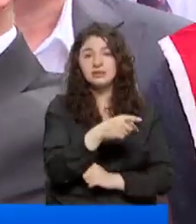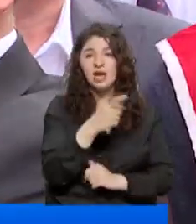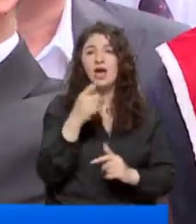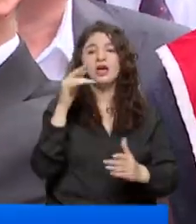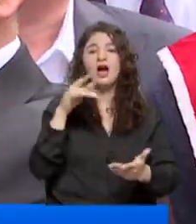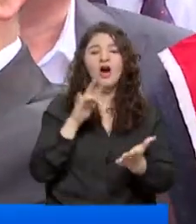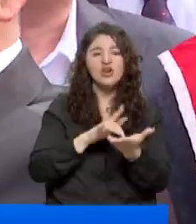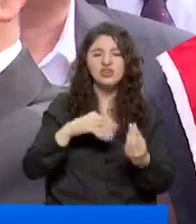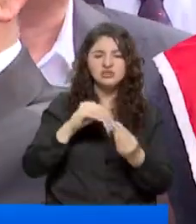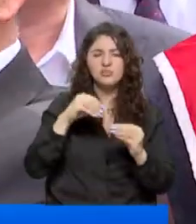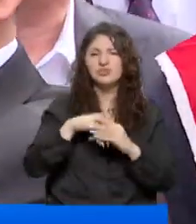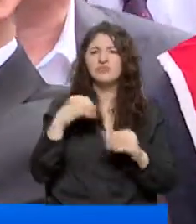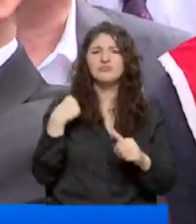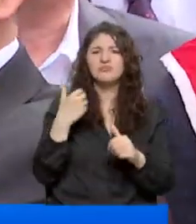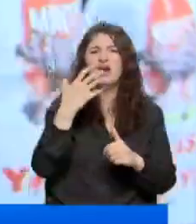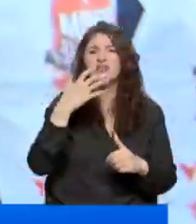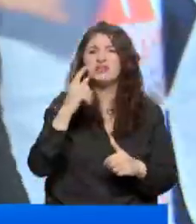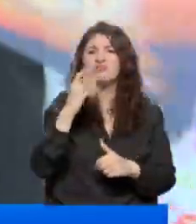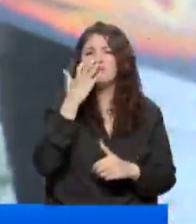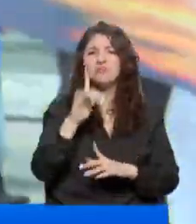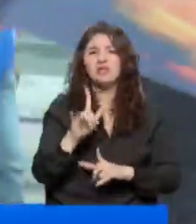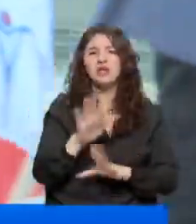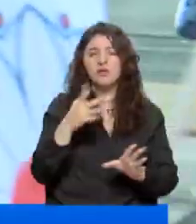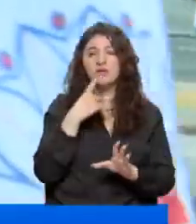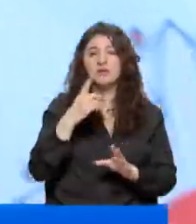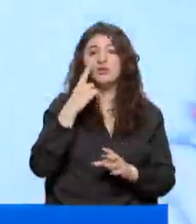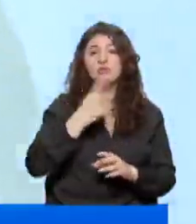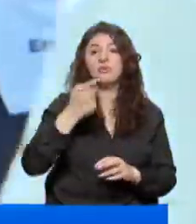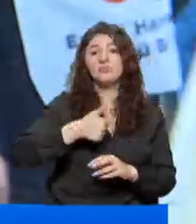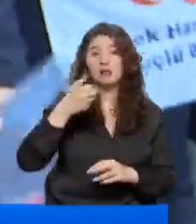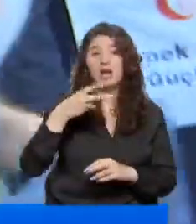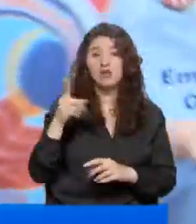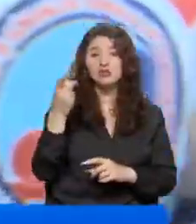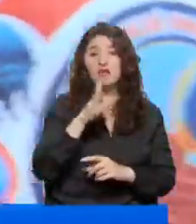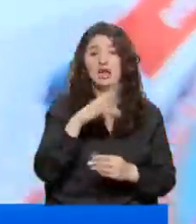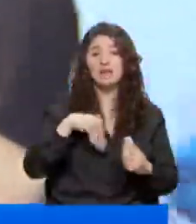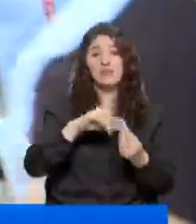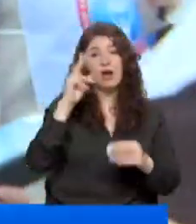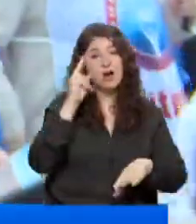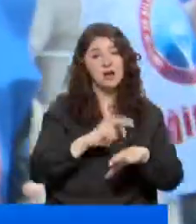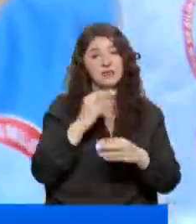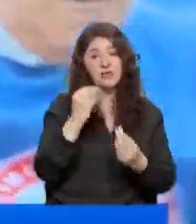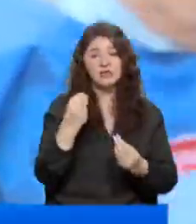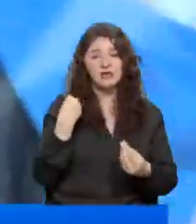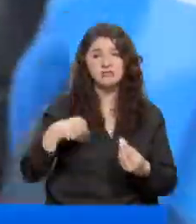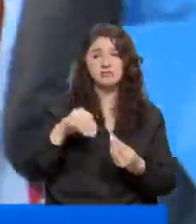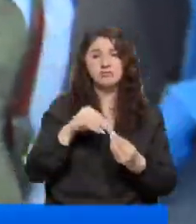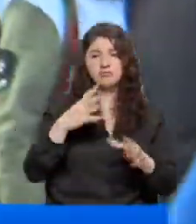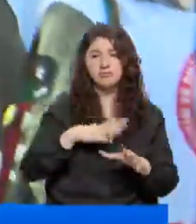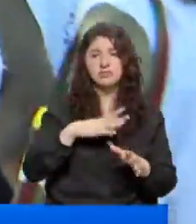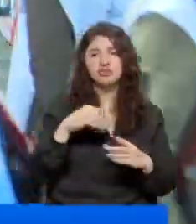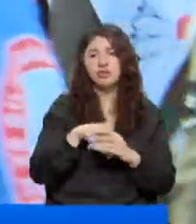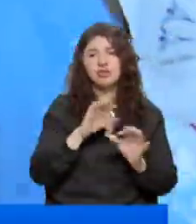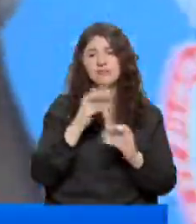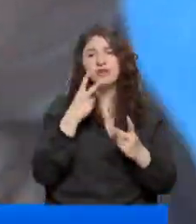arazam için temmuz'u Beklemeye gerek yok dedi Cumhurbaşkanı Erdoğan sı 150'lik zaman hatırlattı yeni zam talebi